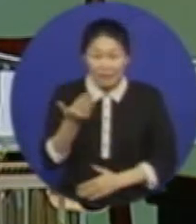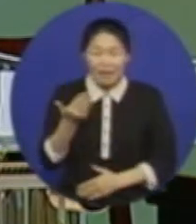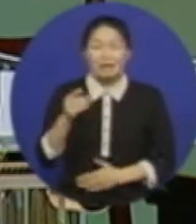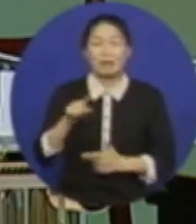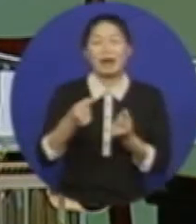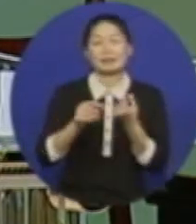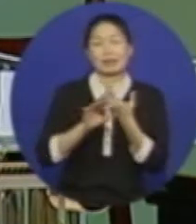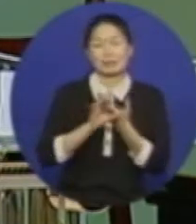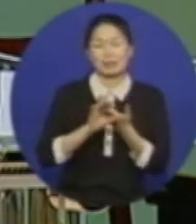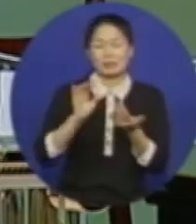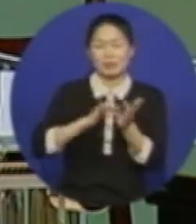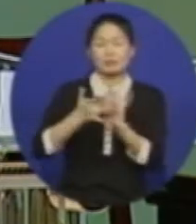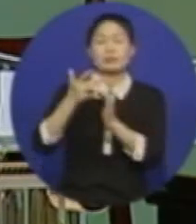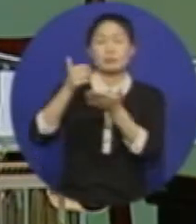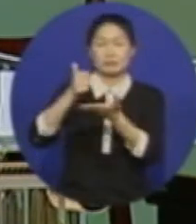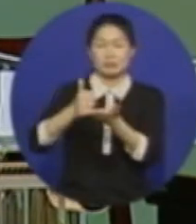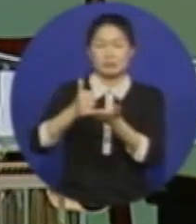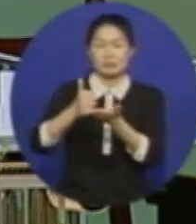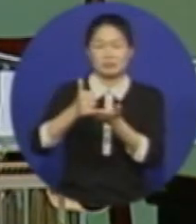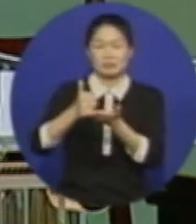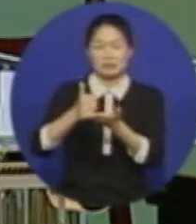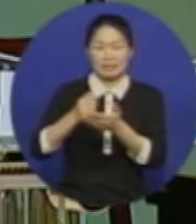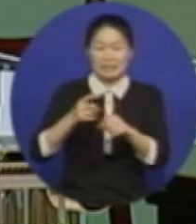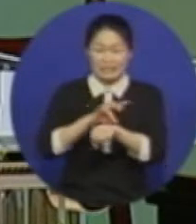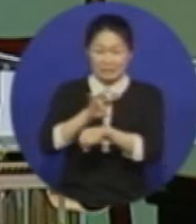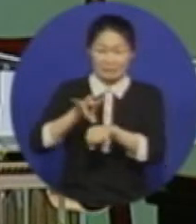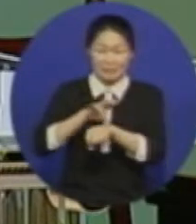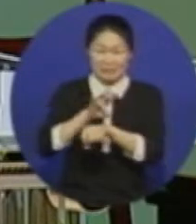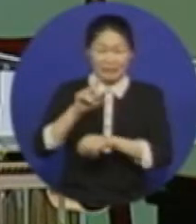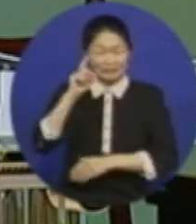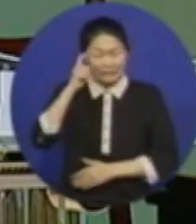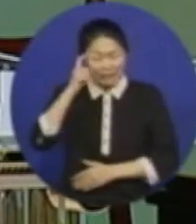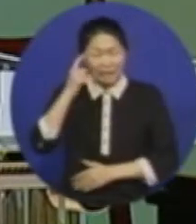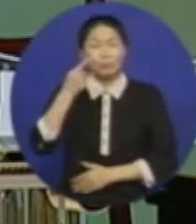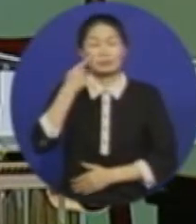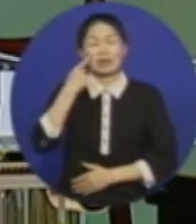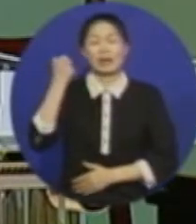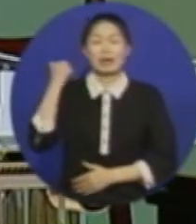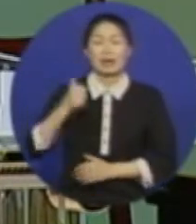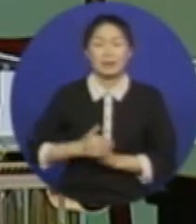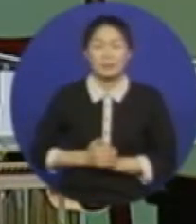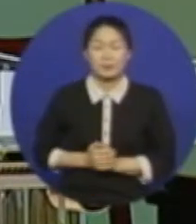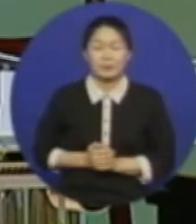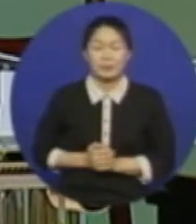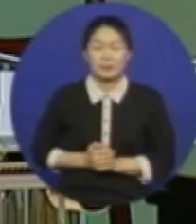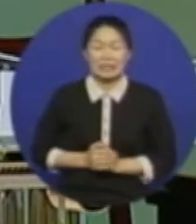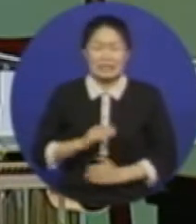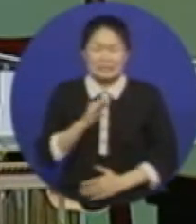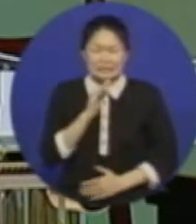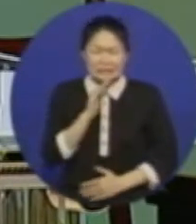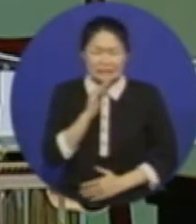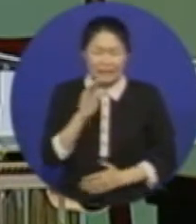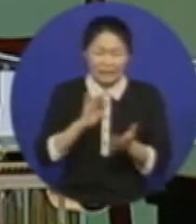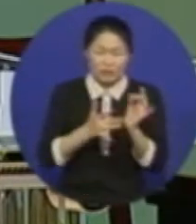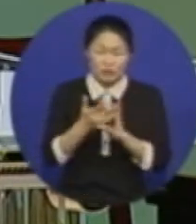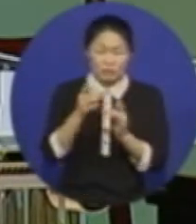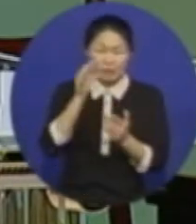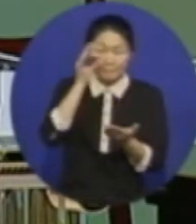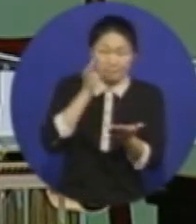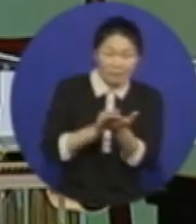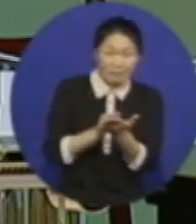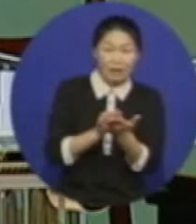그 예수님을 24시간 생각이라도 해 보자 실제로 예수님을 보았다고 는